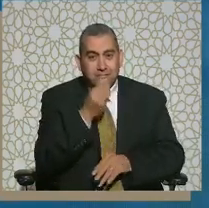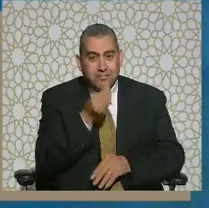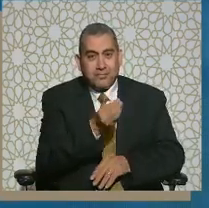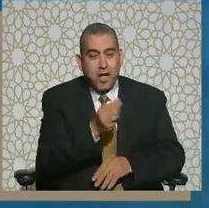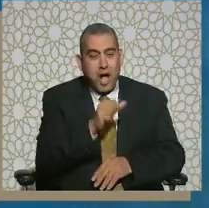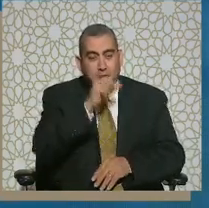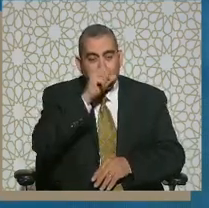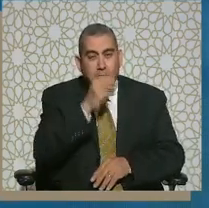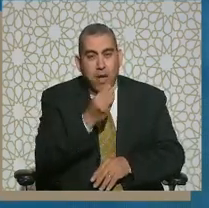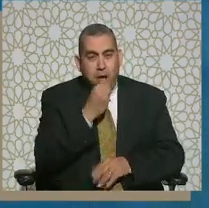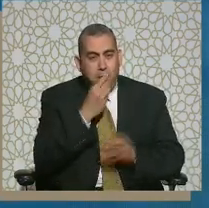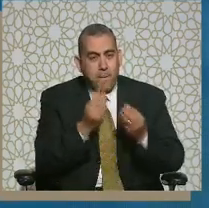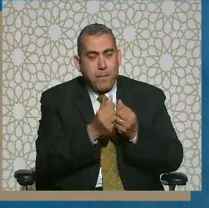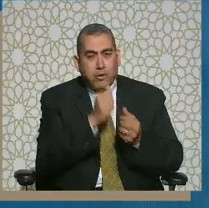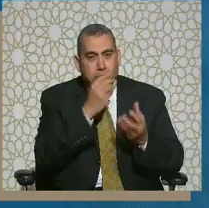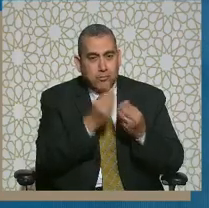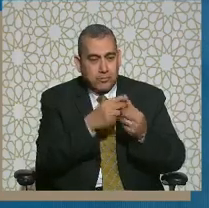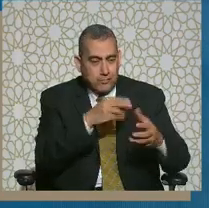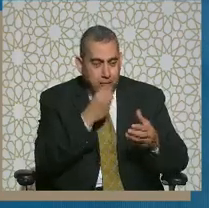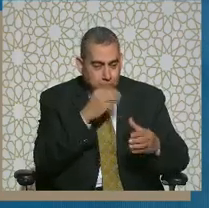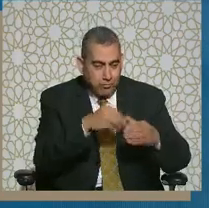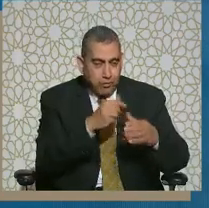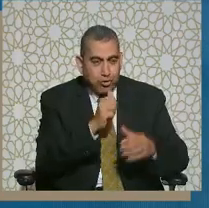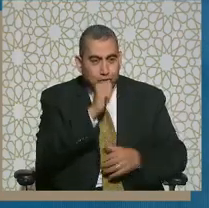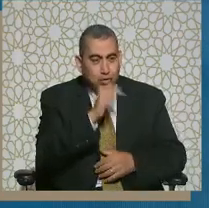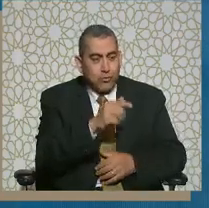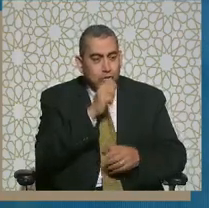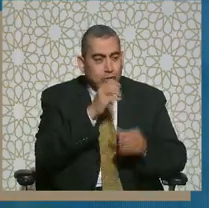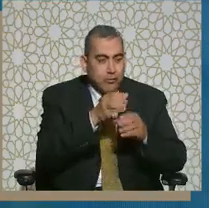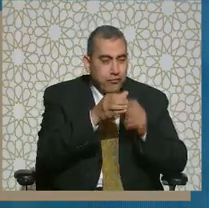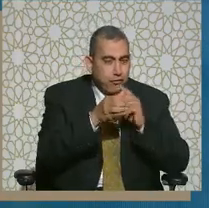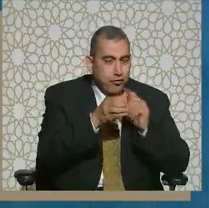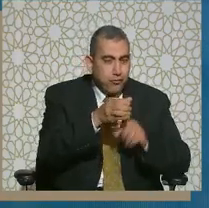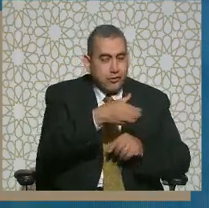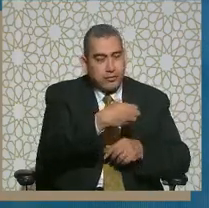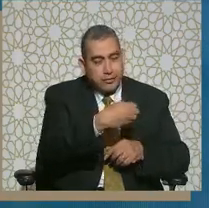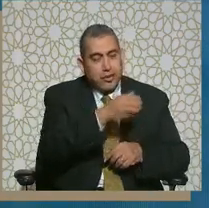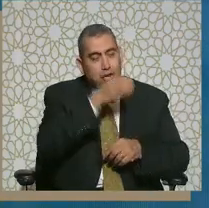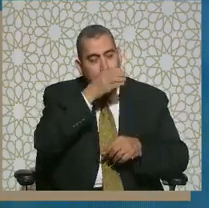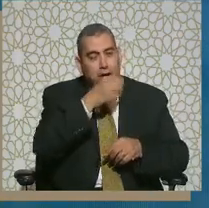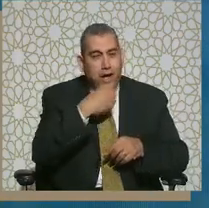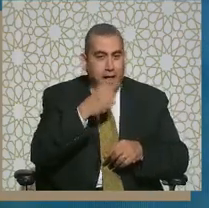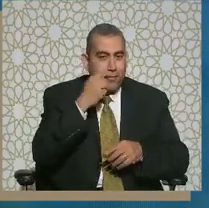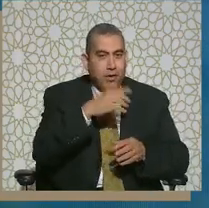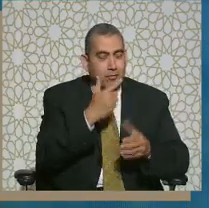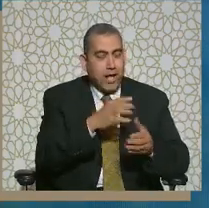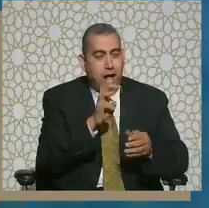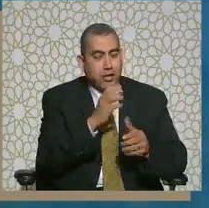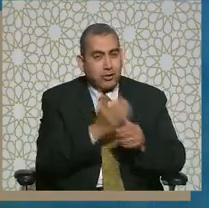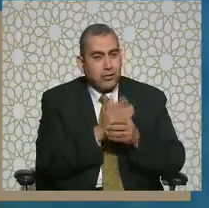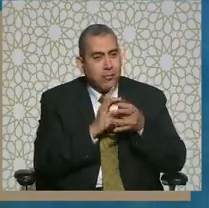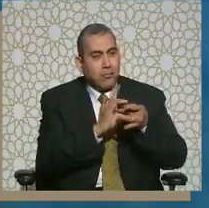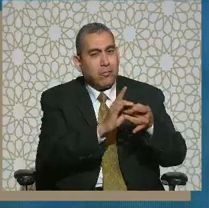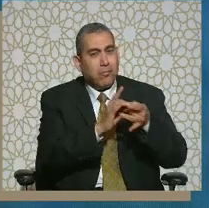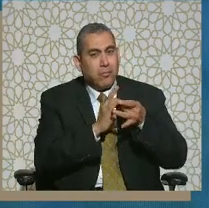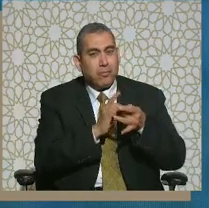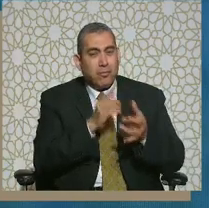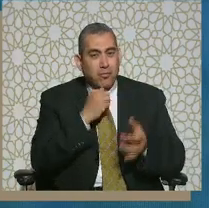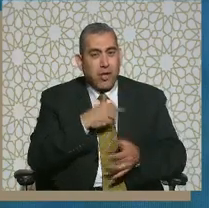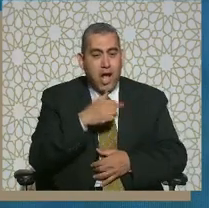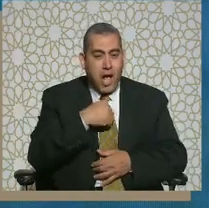معها من نفس الموضع يقول لها شربت منين فتقول له هنا فتحكي السيده عائشه ان كنت